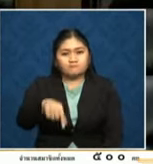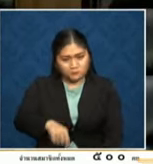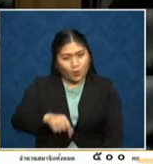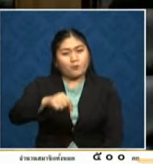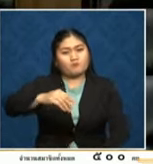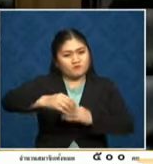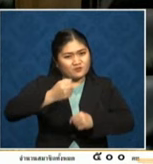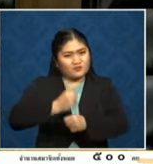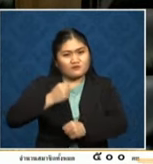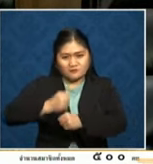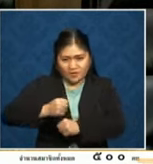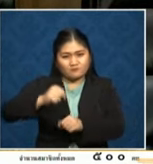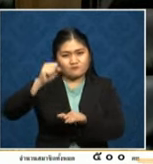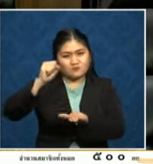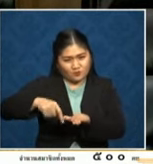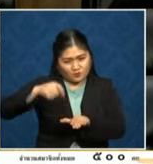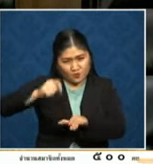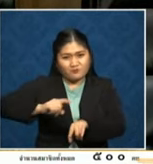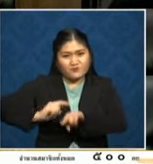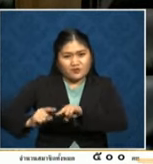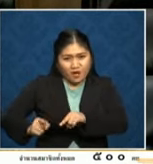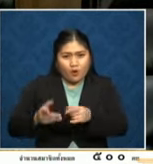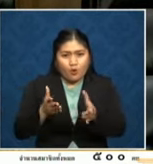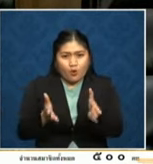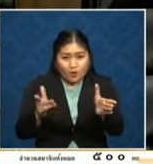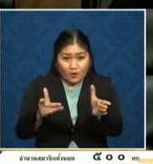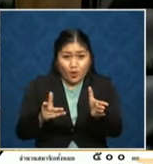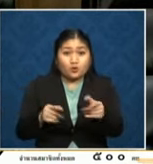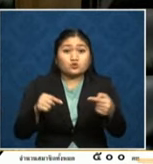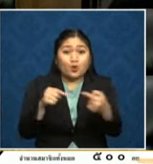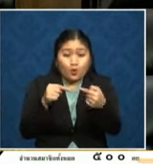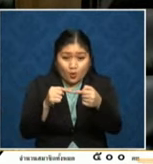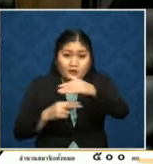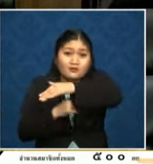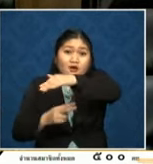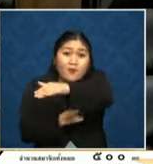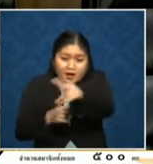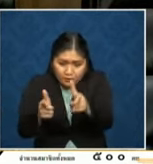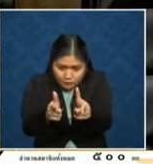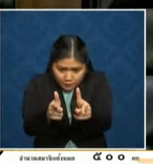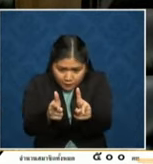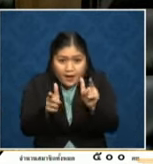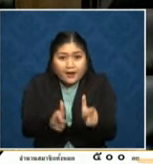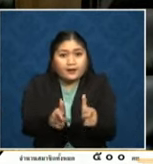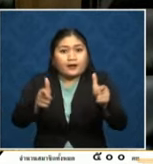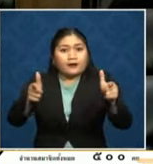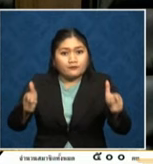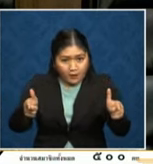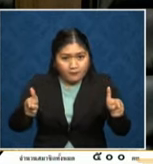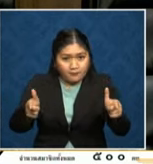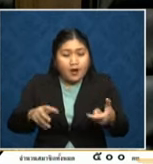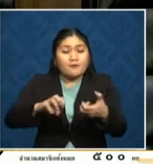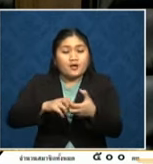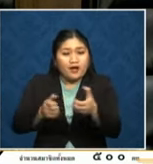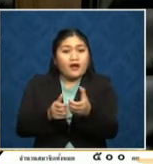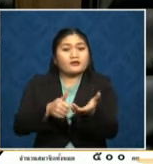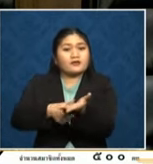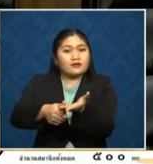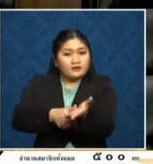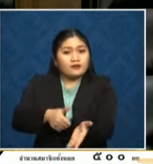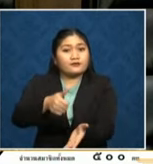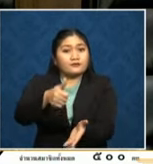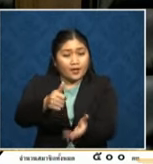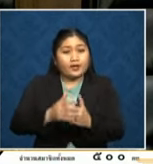นนเส้นนี้ขอให้การซ่อมแซมขยายสะพานด้วยเพื่อแก้ไขปัญหาความเดือดร้อนของพี่น้องประชาชนที่สัญจรไปมา